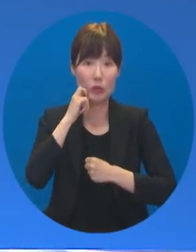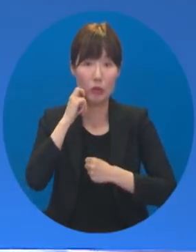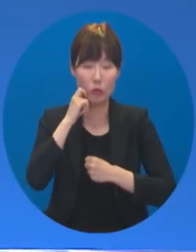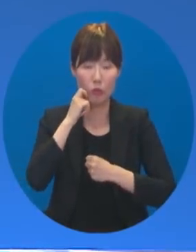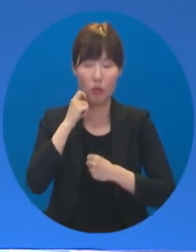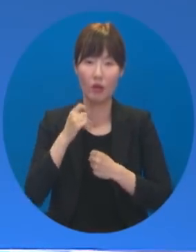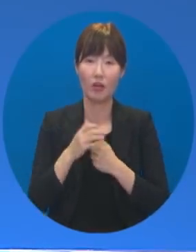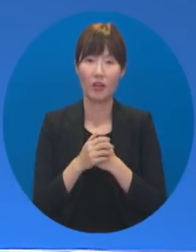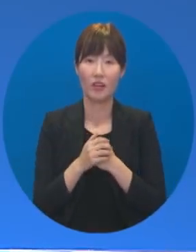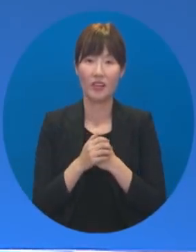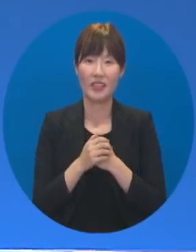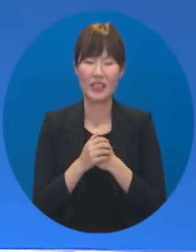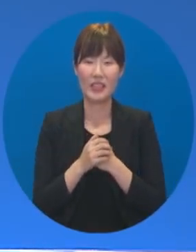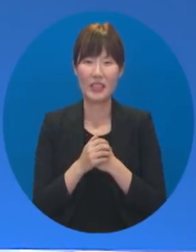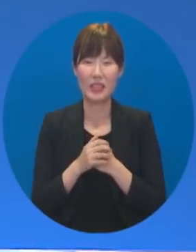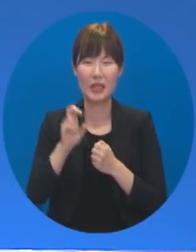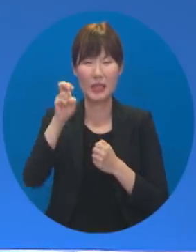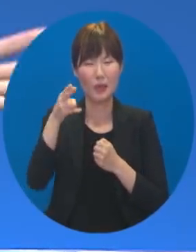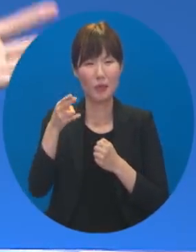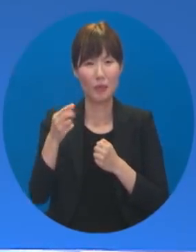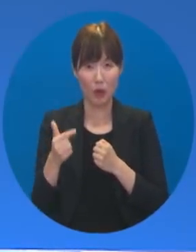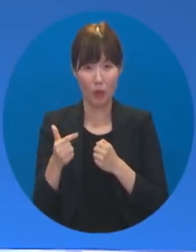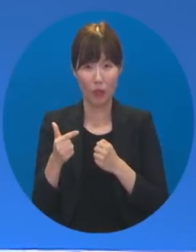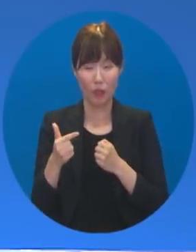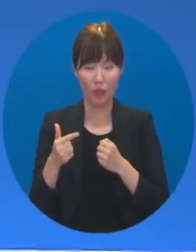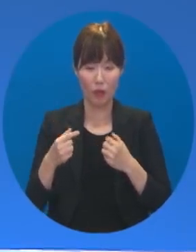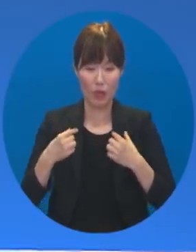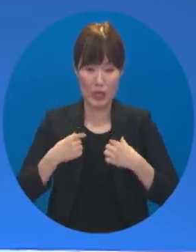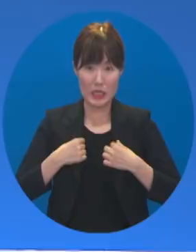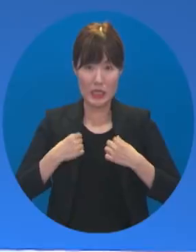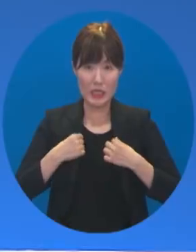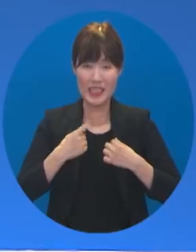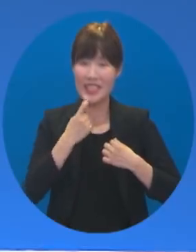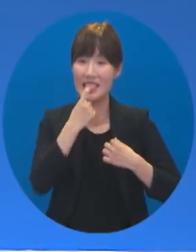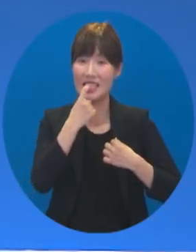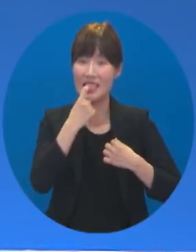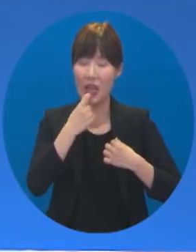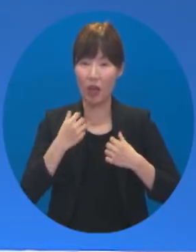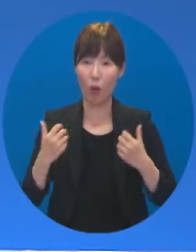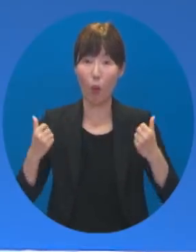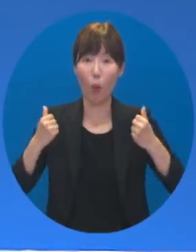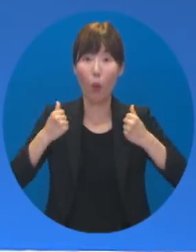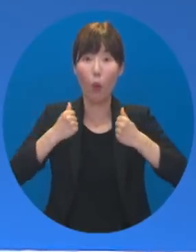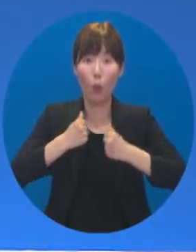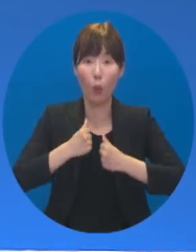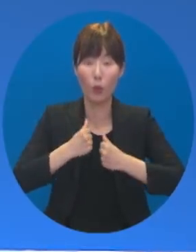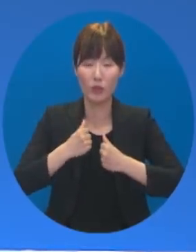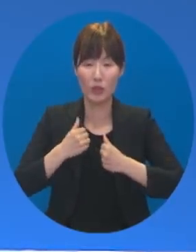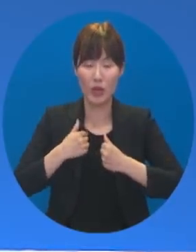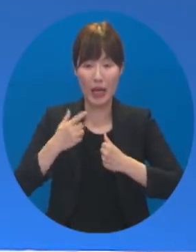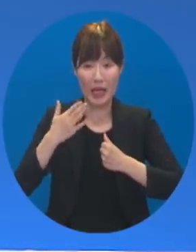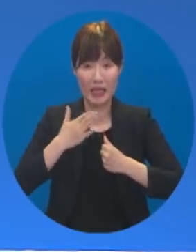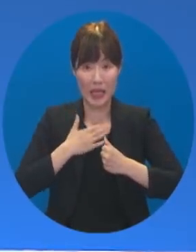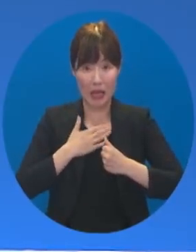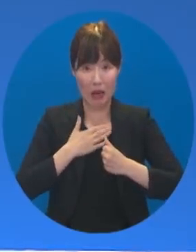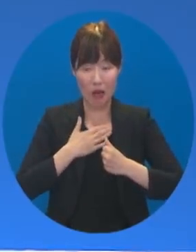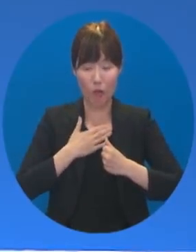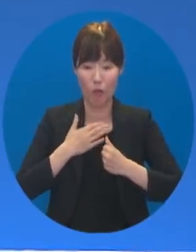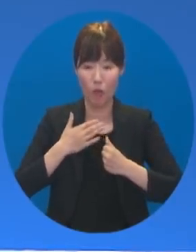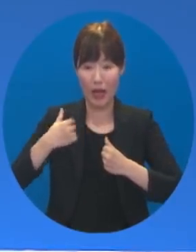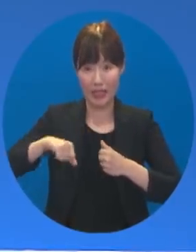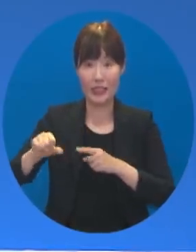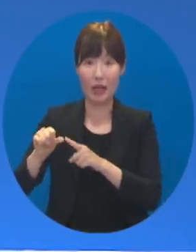그 면, 하얀 그 이제 면으로 된 하얀색 그 가운을 원기와 제가 입고 그 방에 들어가게